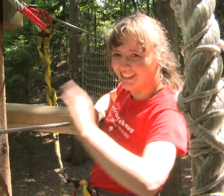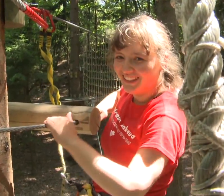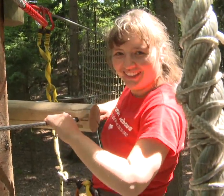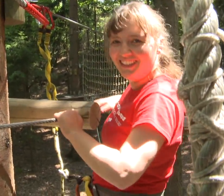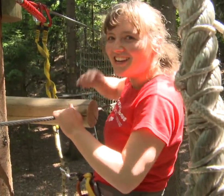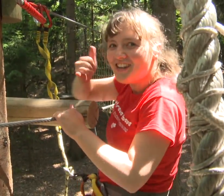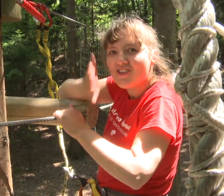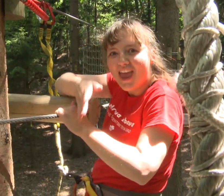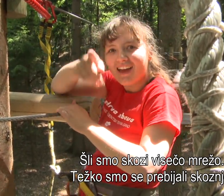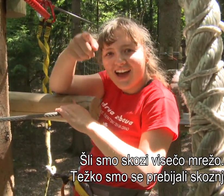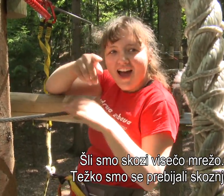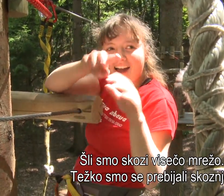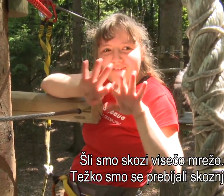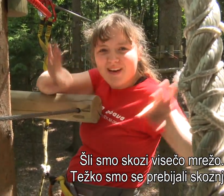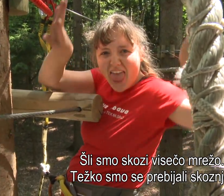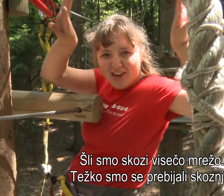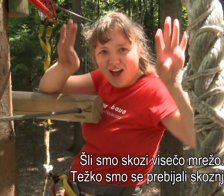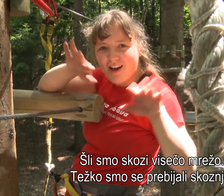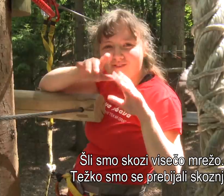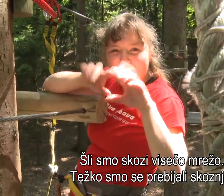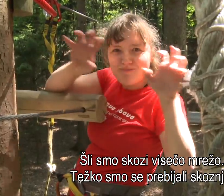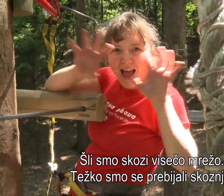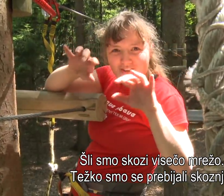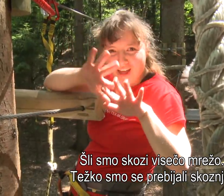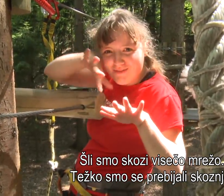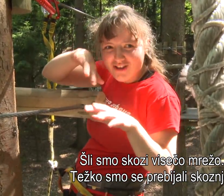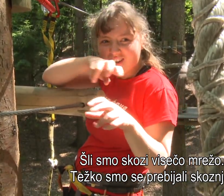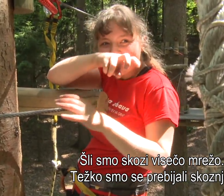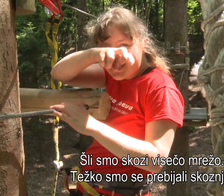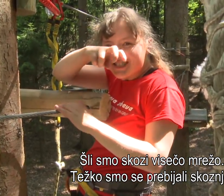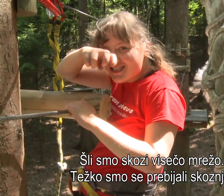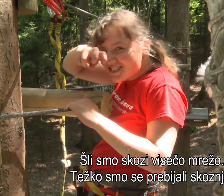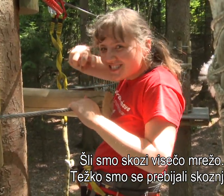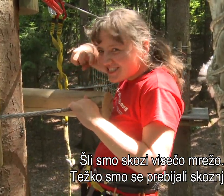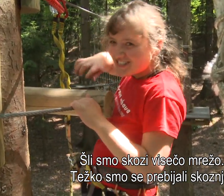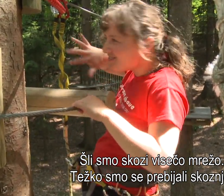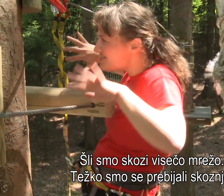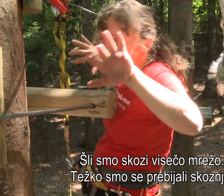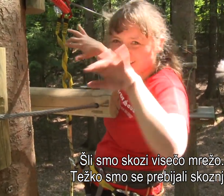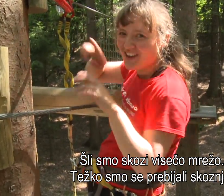Še mreža, matična mreža.